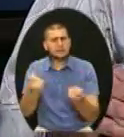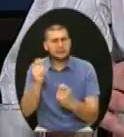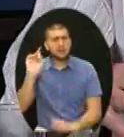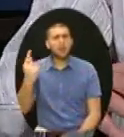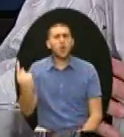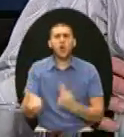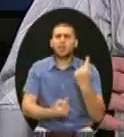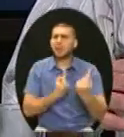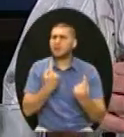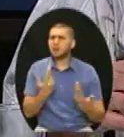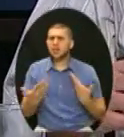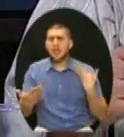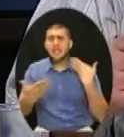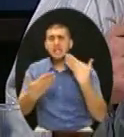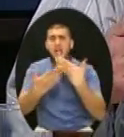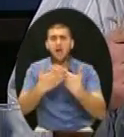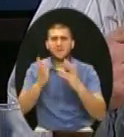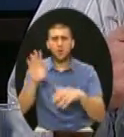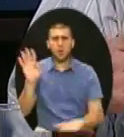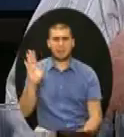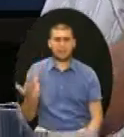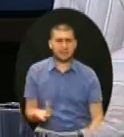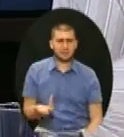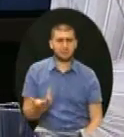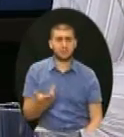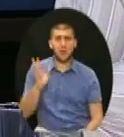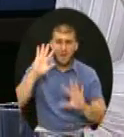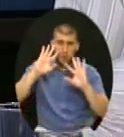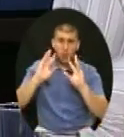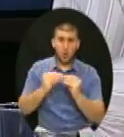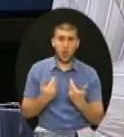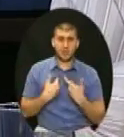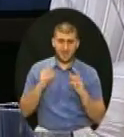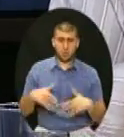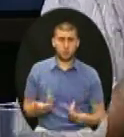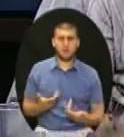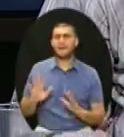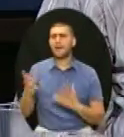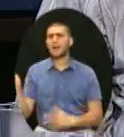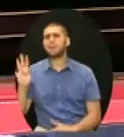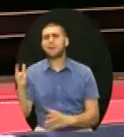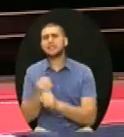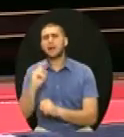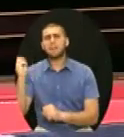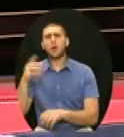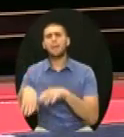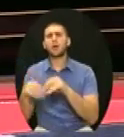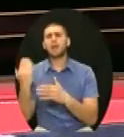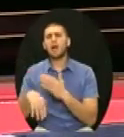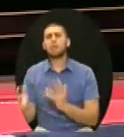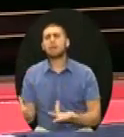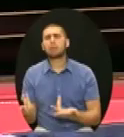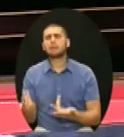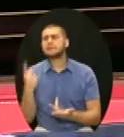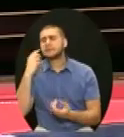לכל דבר שמתקרב אפילו לבנימין נתניהו. אז איך נתניהו כולל ניצח אותי, בכל כולל אותי. איך נתניהו ניצח בכל מערכות הבחירות? מה